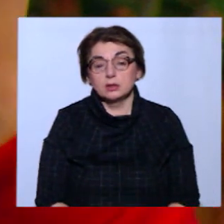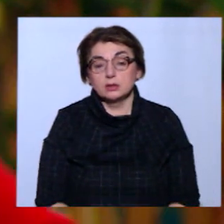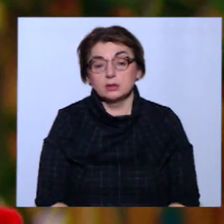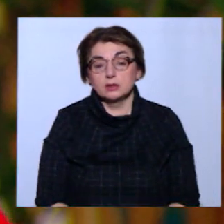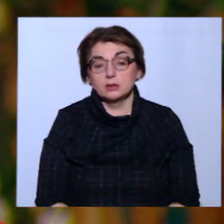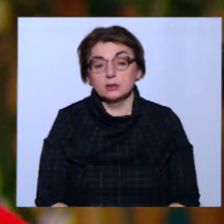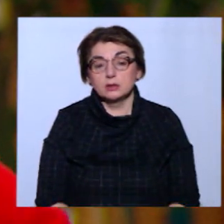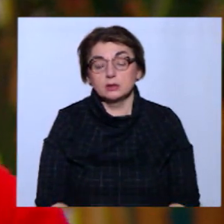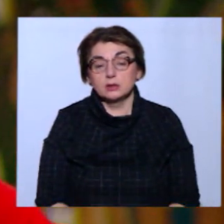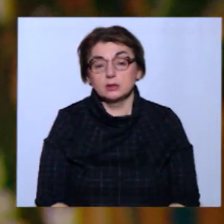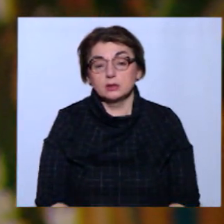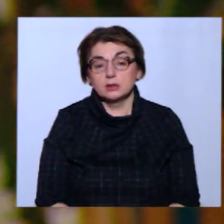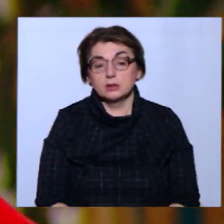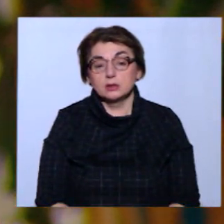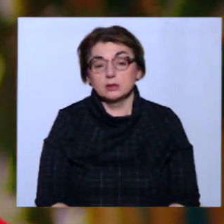სცენარის მჭამელი.